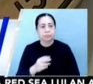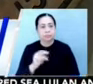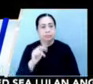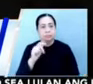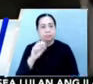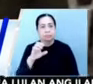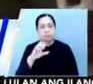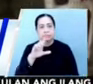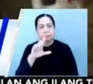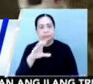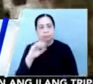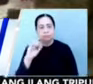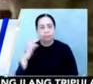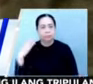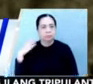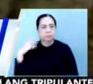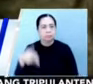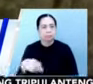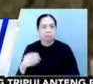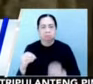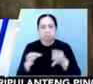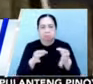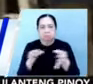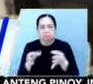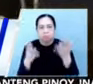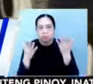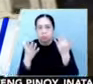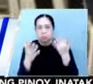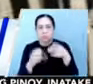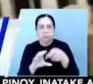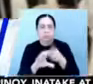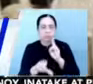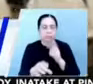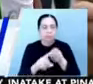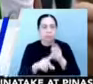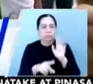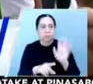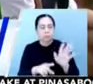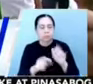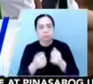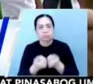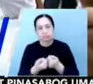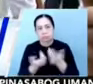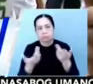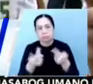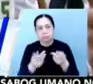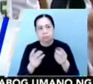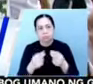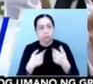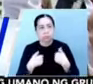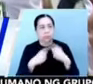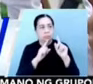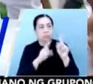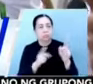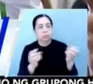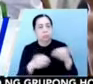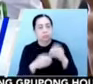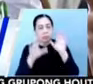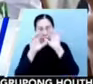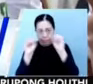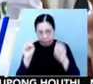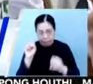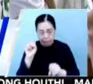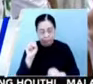Chairperson. Wala pa rin paliwanag kung bakit siya nagbitiw mula sa kanya o sa palasyo. Pumunta ako sa opisina ni Pangulong Marcos